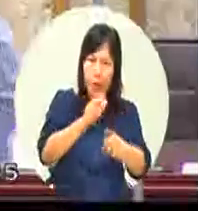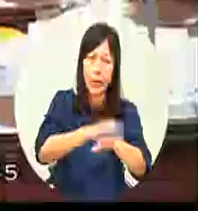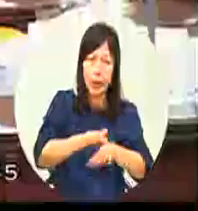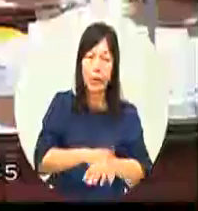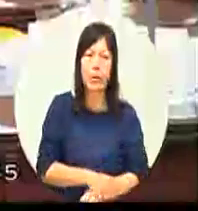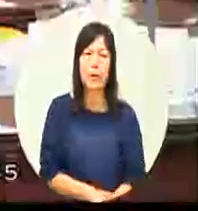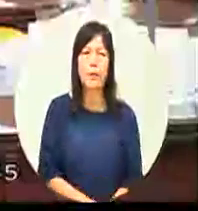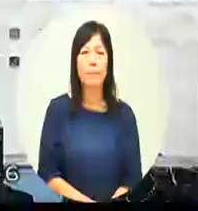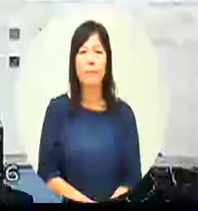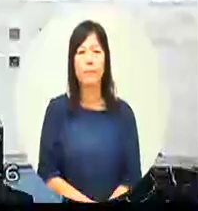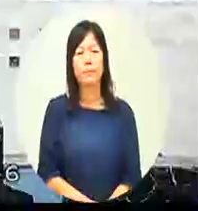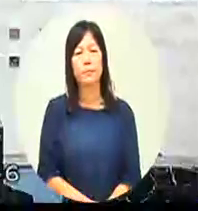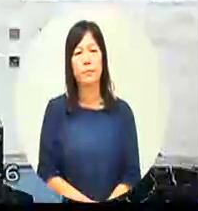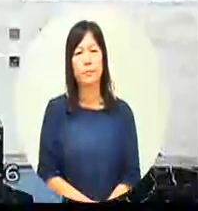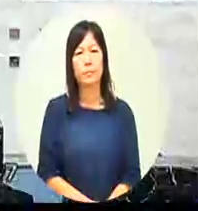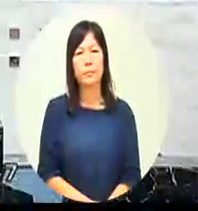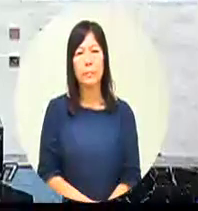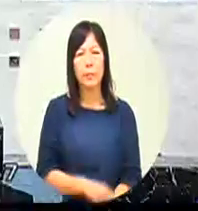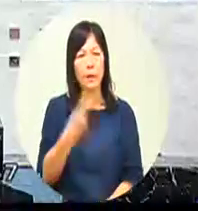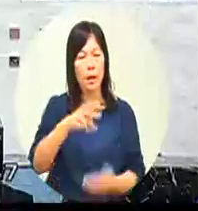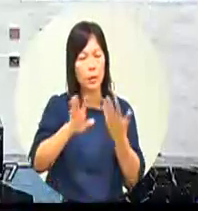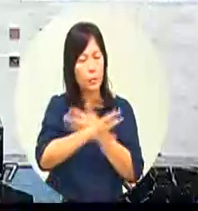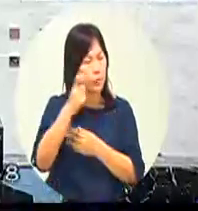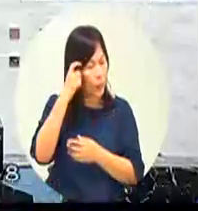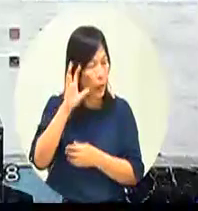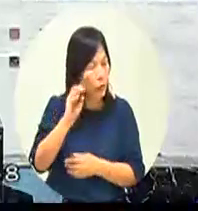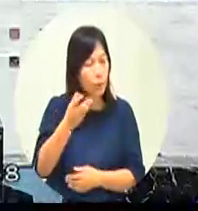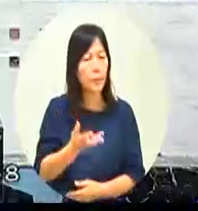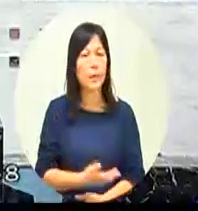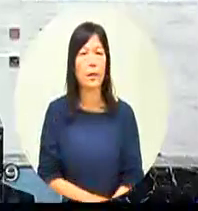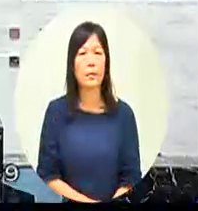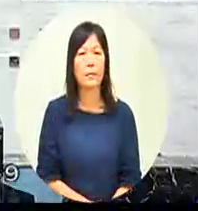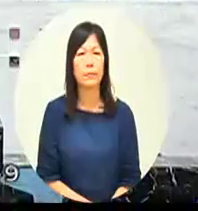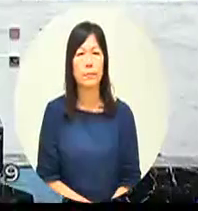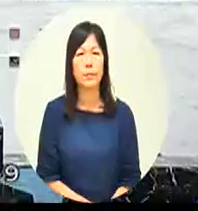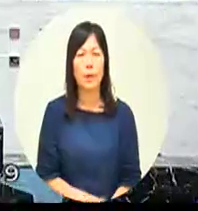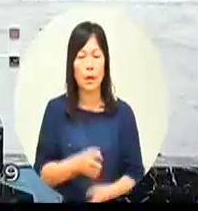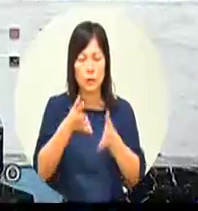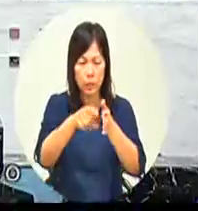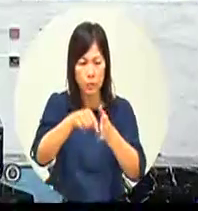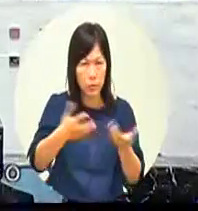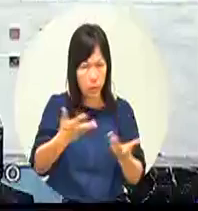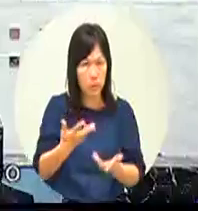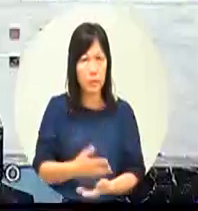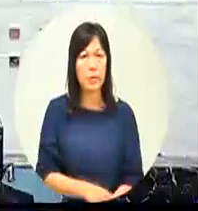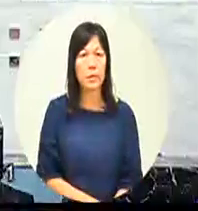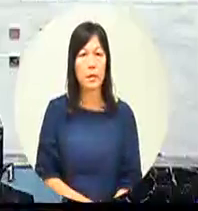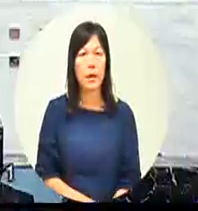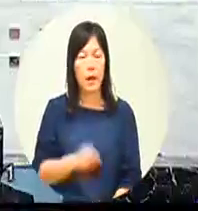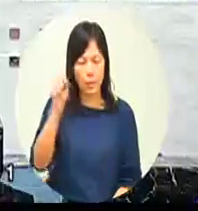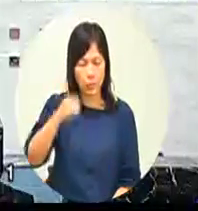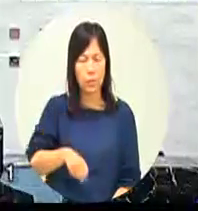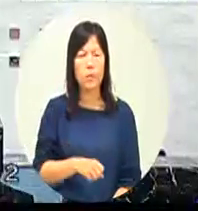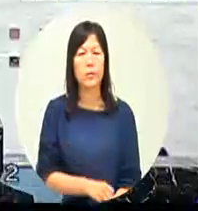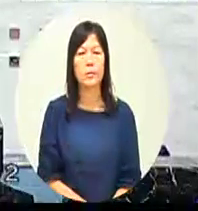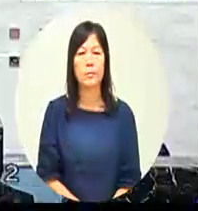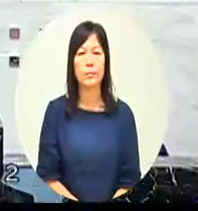是。 还没其他议员有意见？针对本案，准予备查。